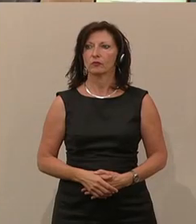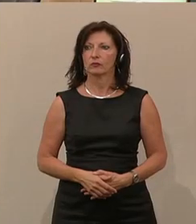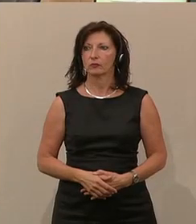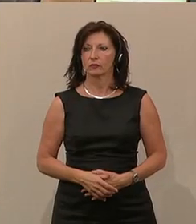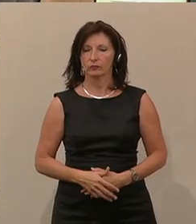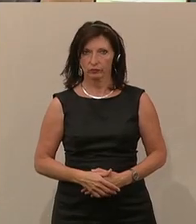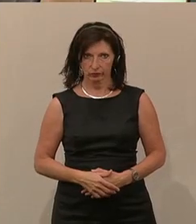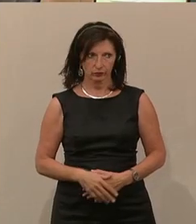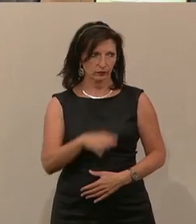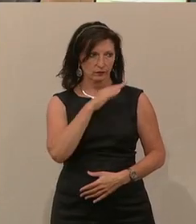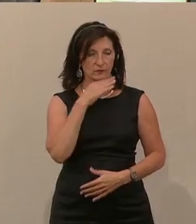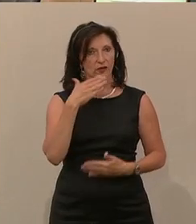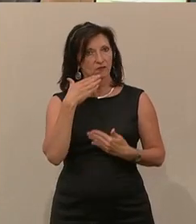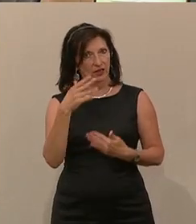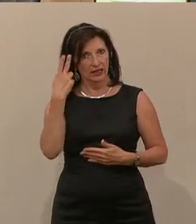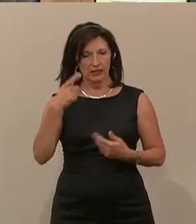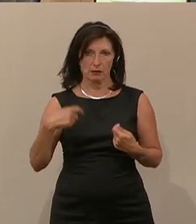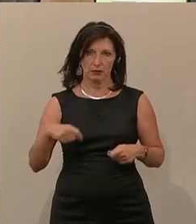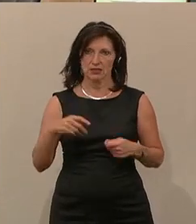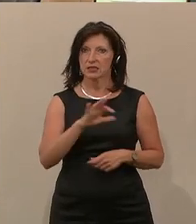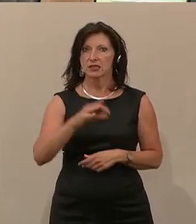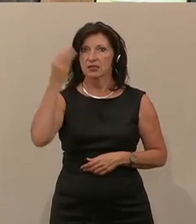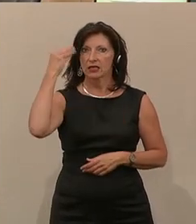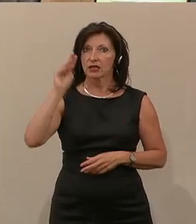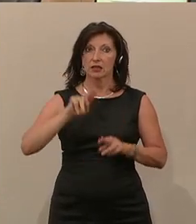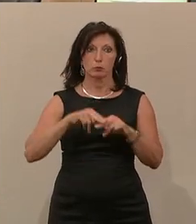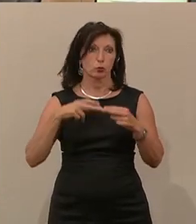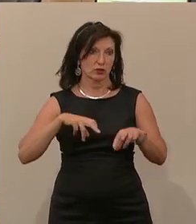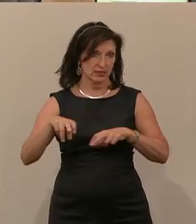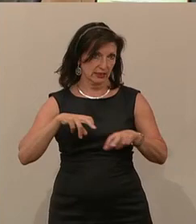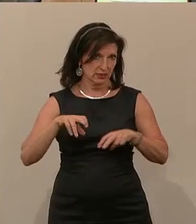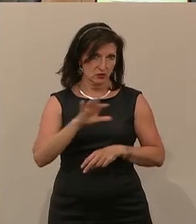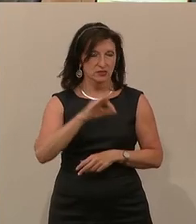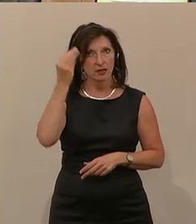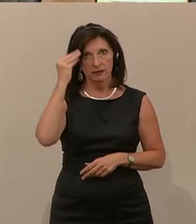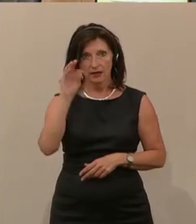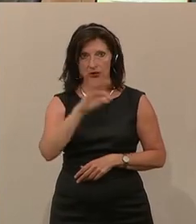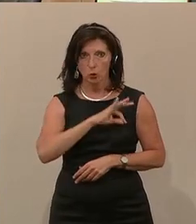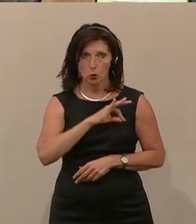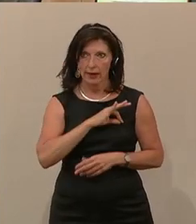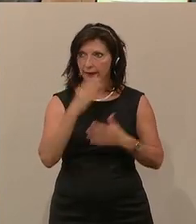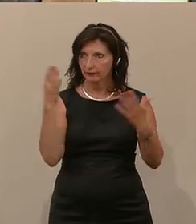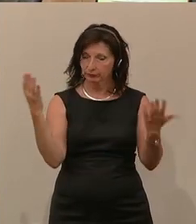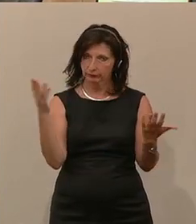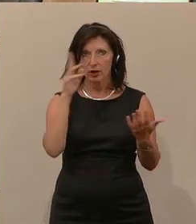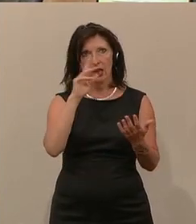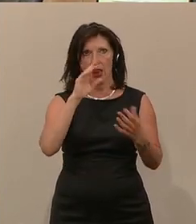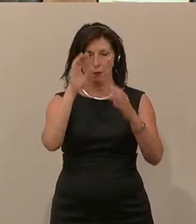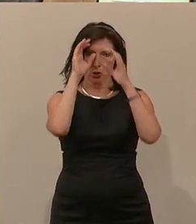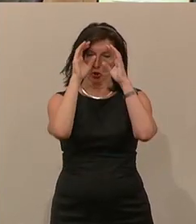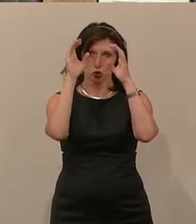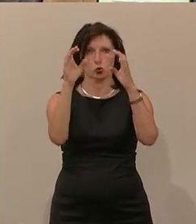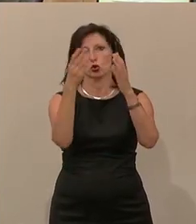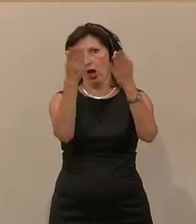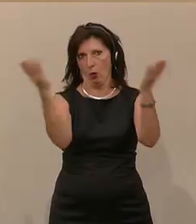ein wort ist eine charge von der liste platz geschätzte kolleginnen und kollegen liebe zuschauerinnen und